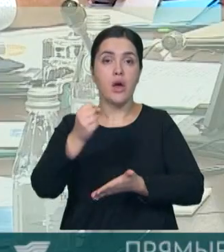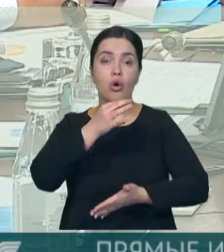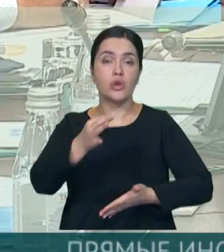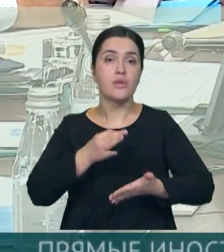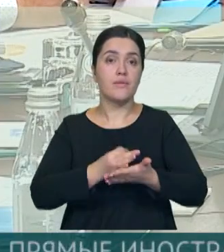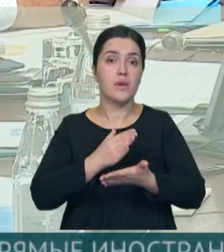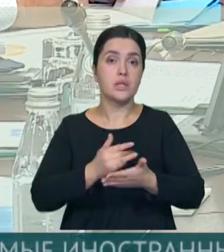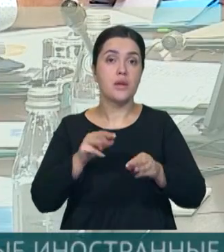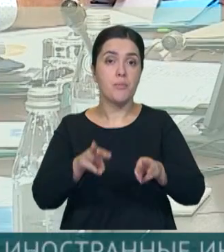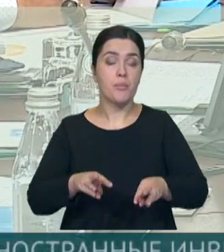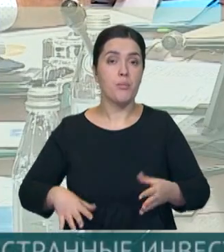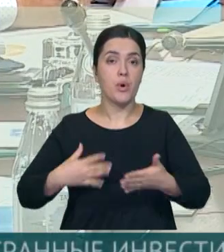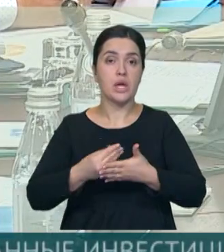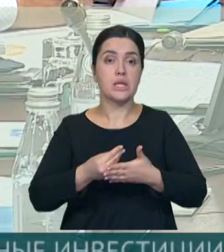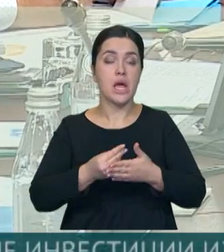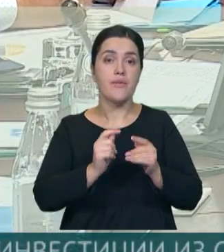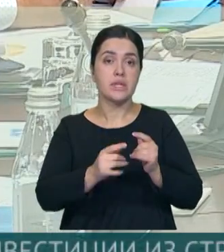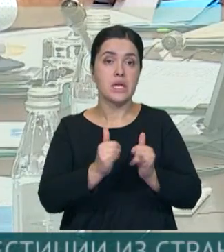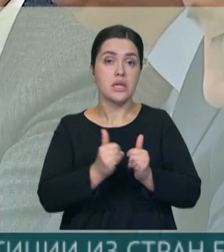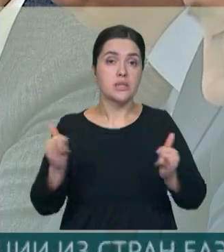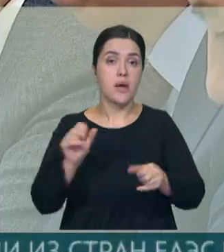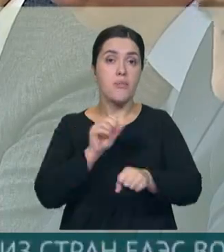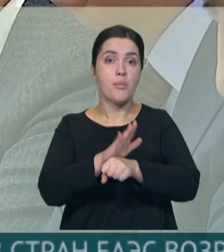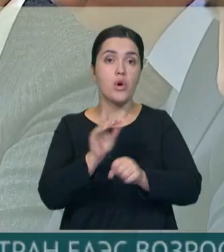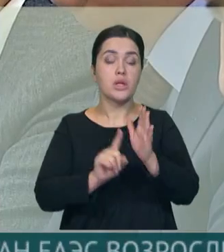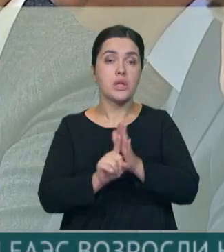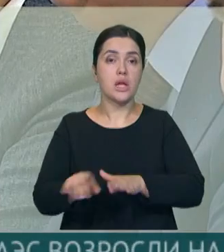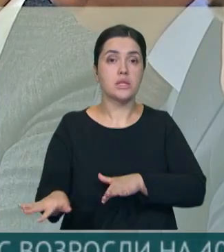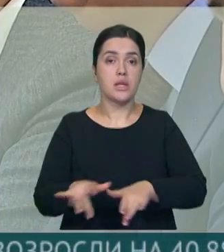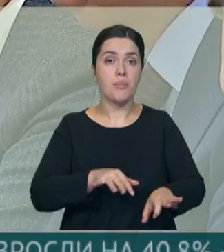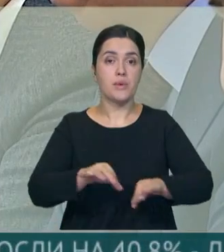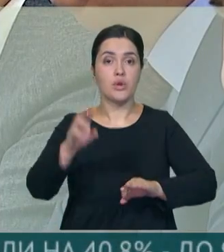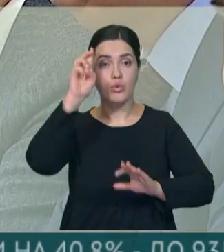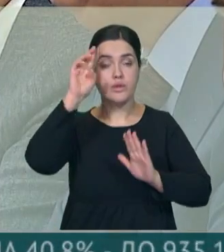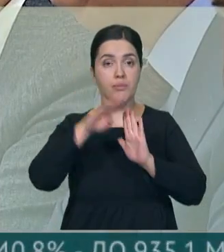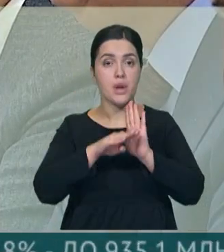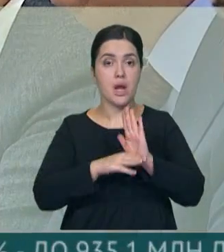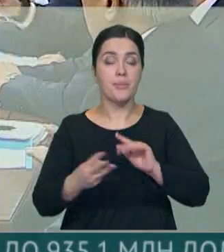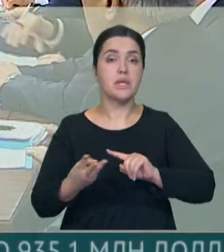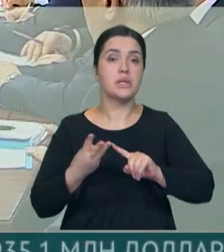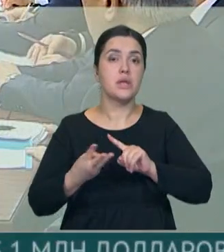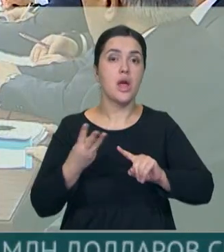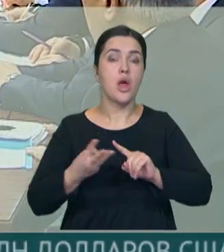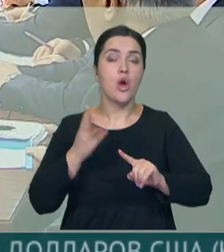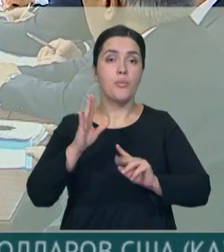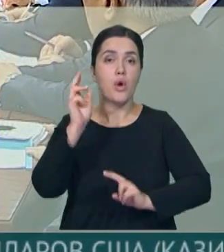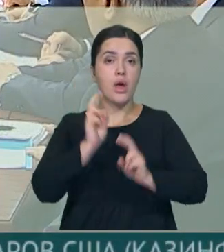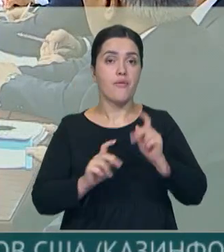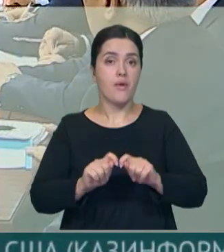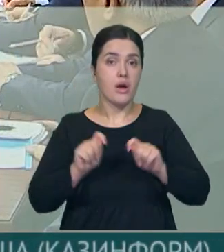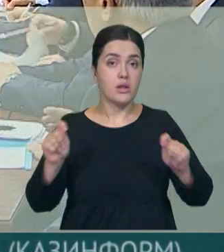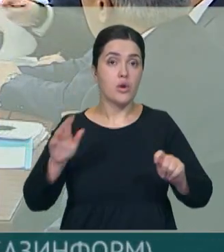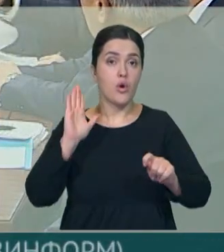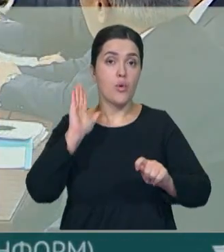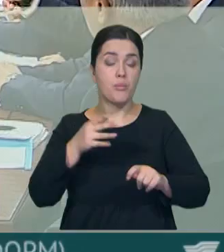ответственных. В частности, Министерству по инвестициям и развитию поручено приступить к разработке проекта госпрограммы третьей